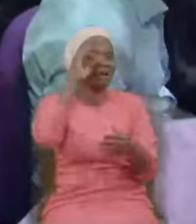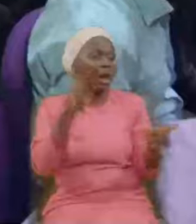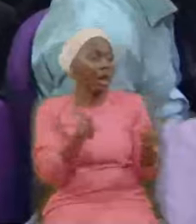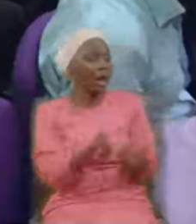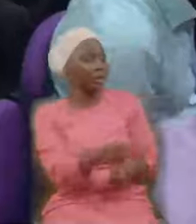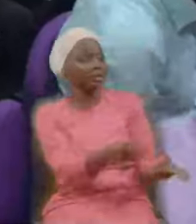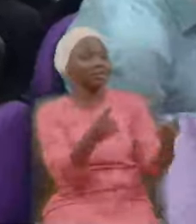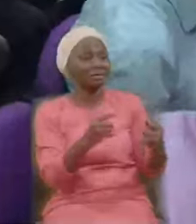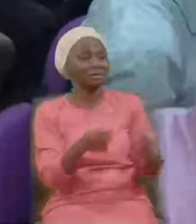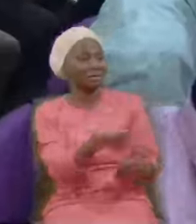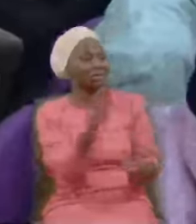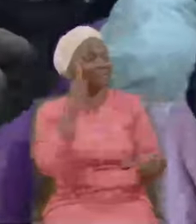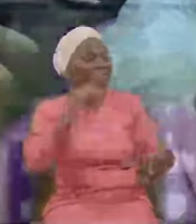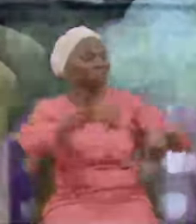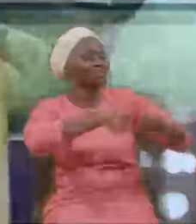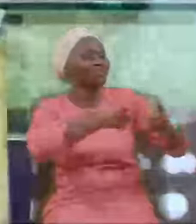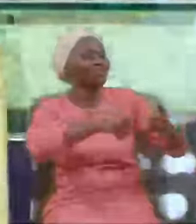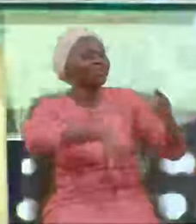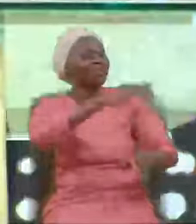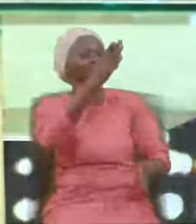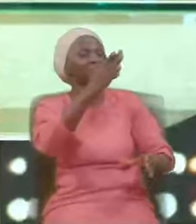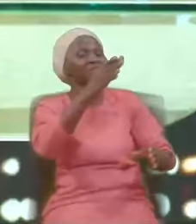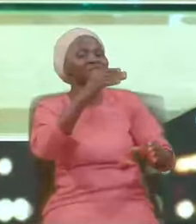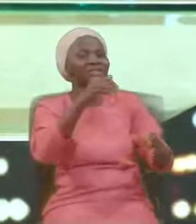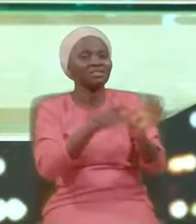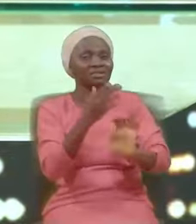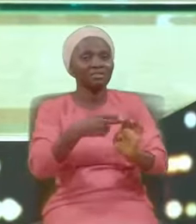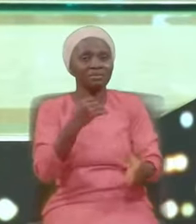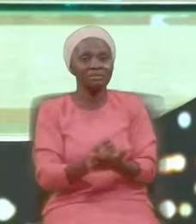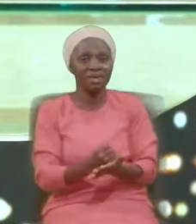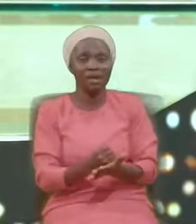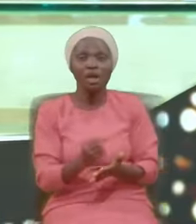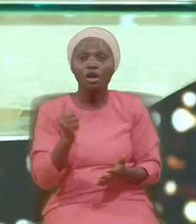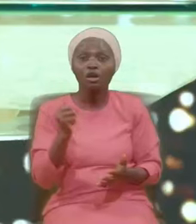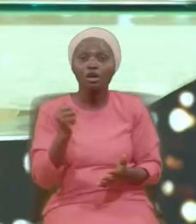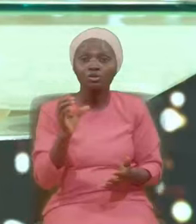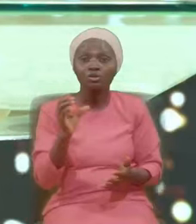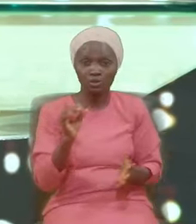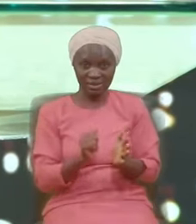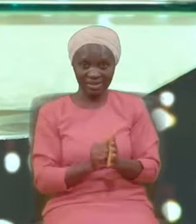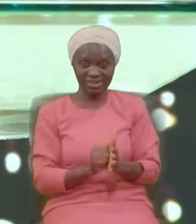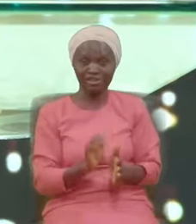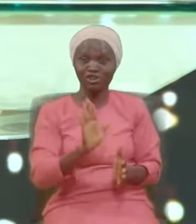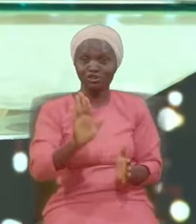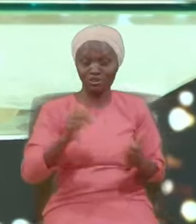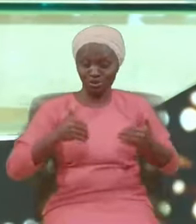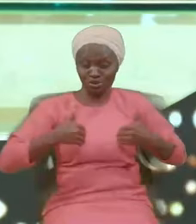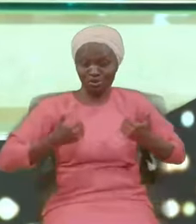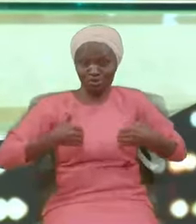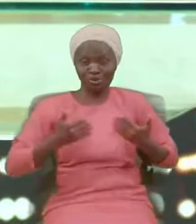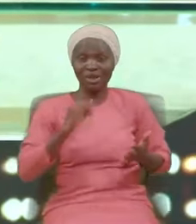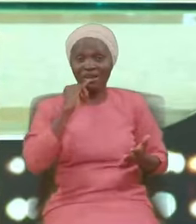comme ils sont venus, ainsi vont quitter ce soir. Qui te fait